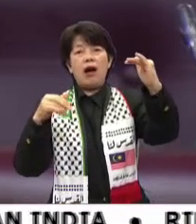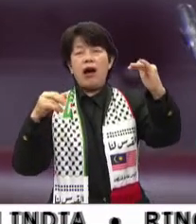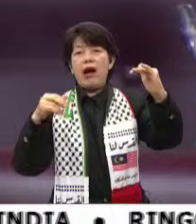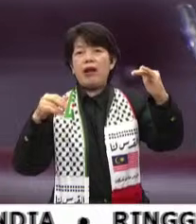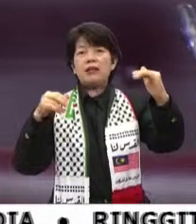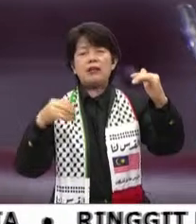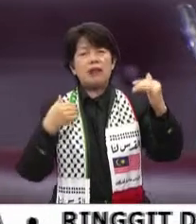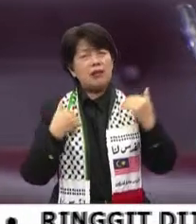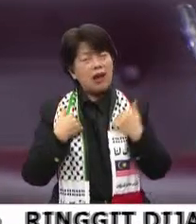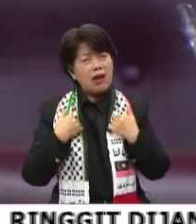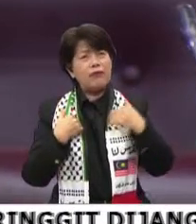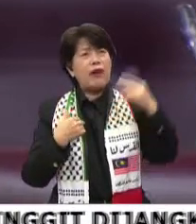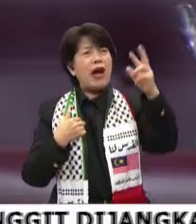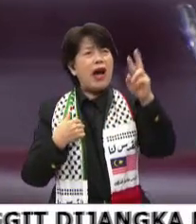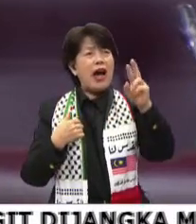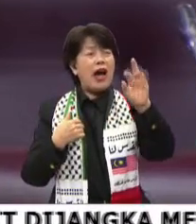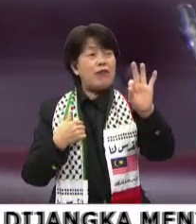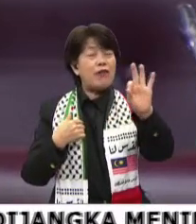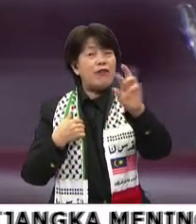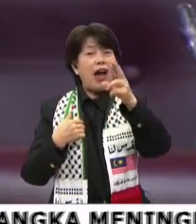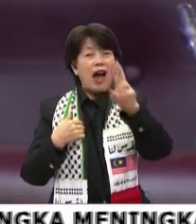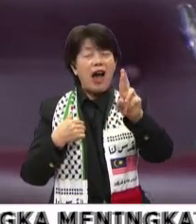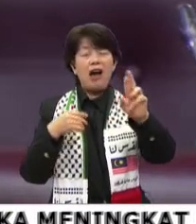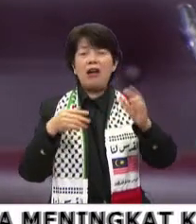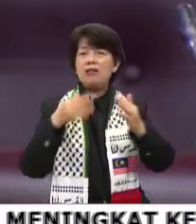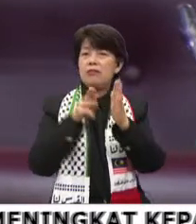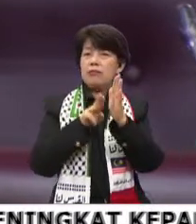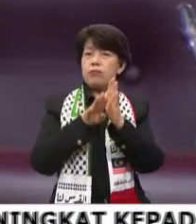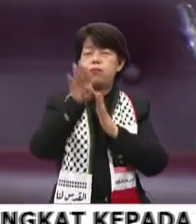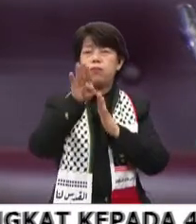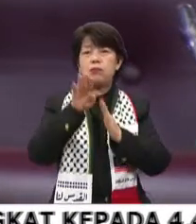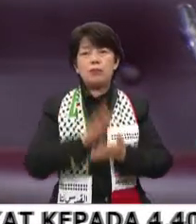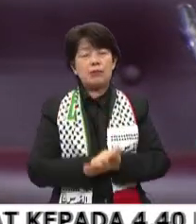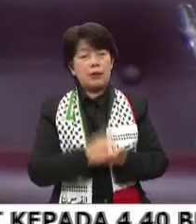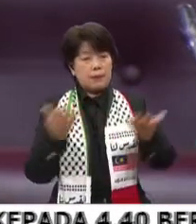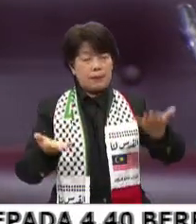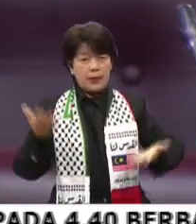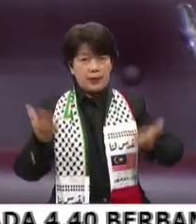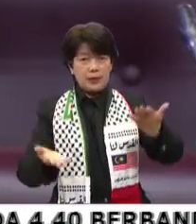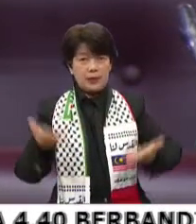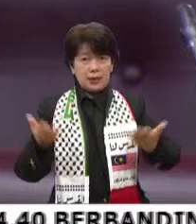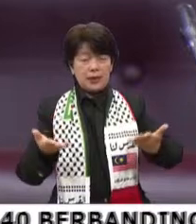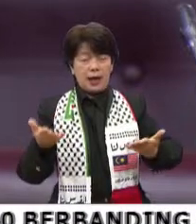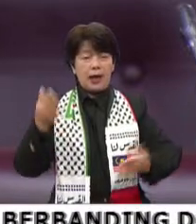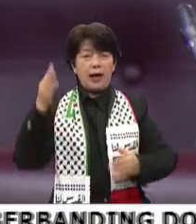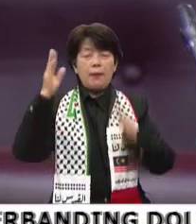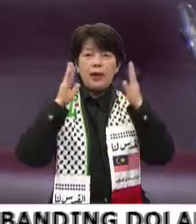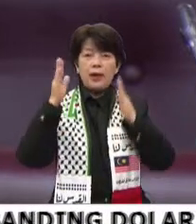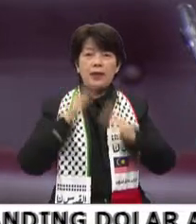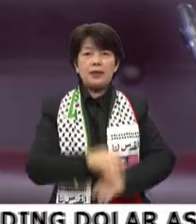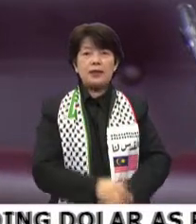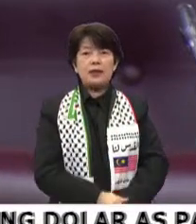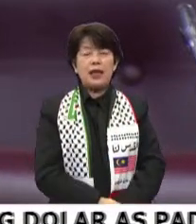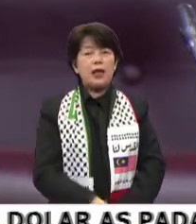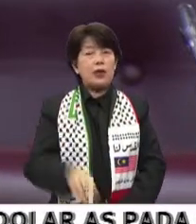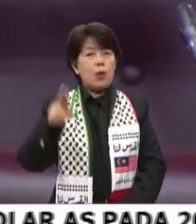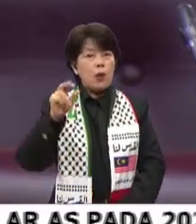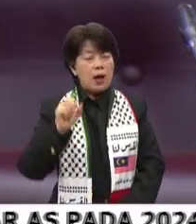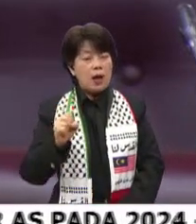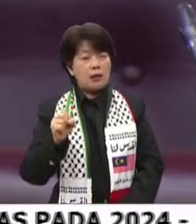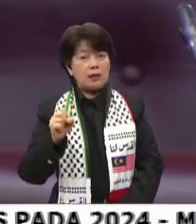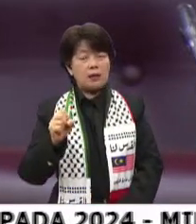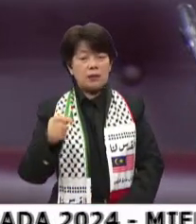yang tinggi seterusnya sebab yang kedua ialah jika kita banding sekuriti Kerajaan Malaysia mgs dan US